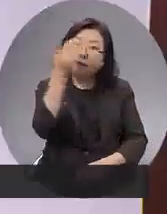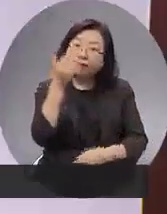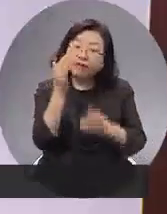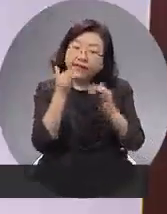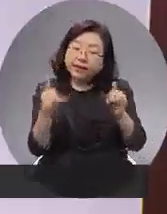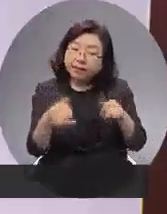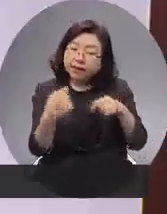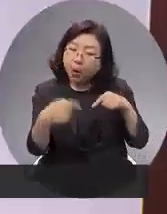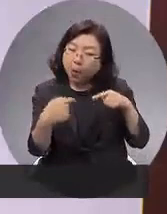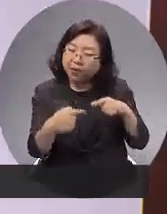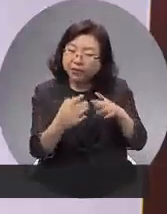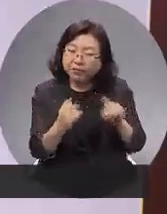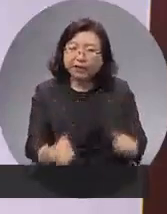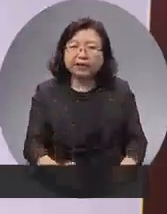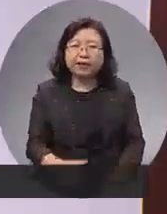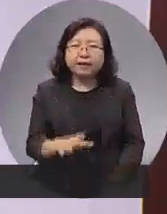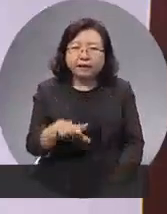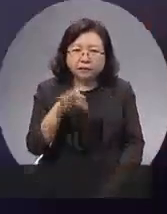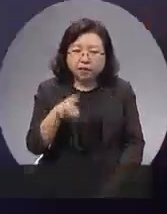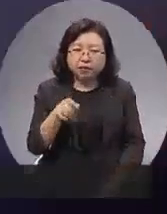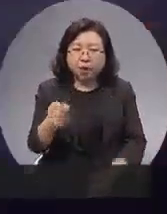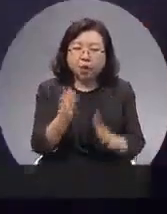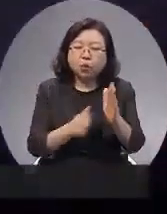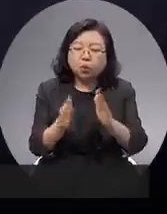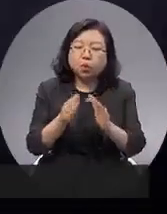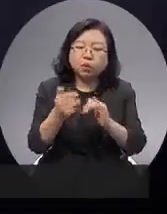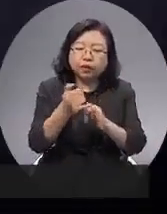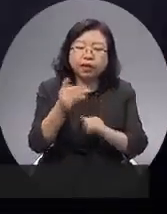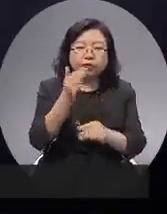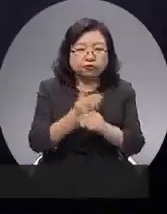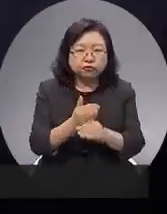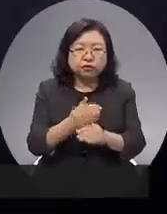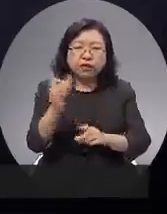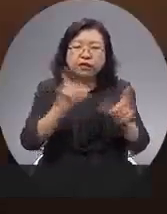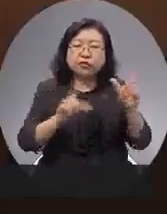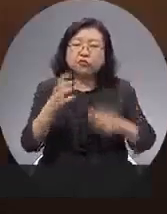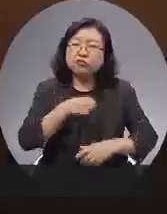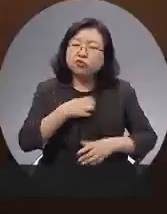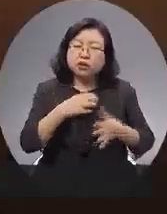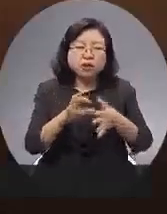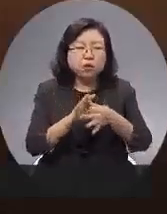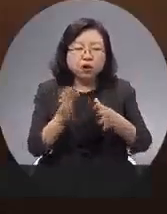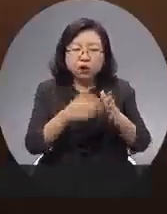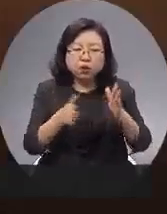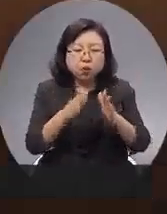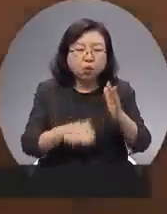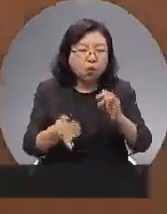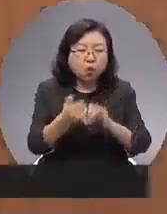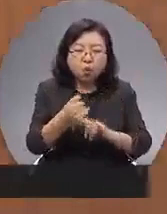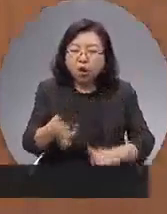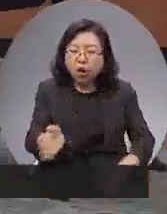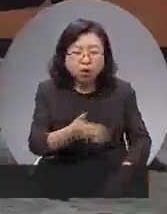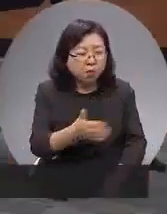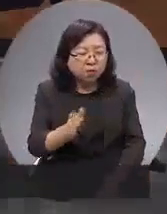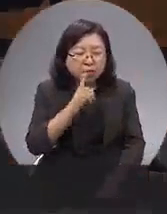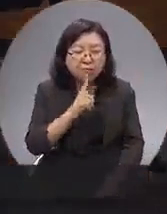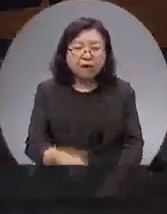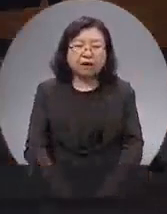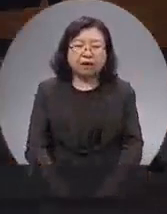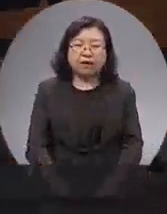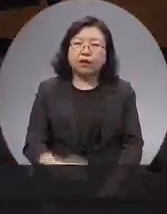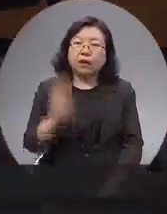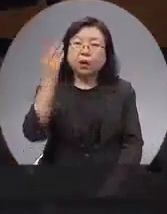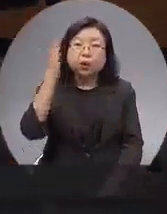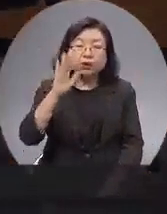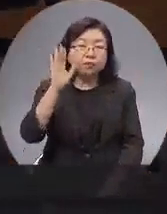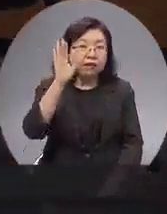면접관들은 먼저 김 후보 공약 가운데 기후 위기와 관련한 공약이 없다는 점을 지적했습니다. 요즘 미래